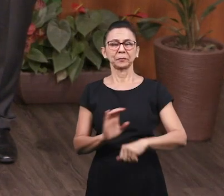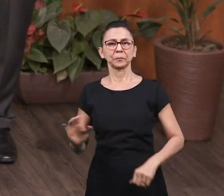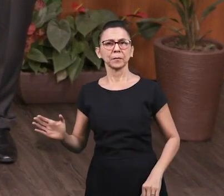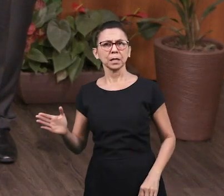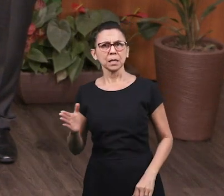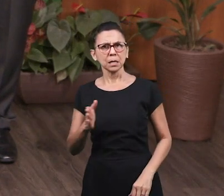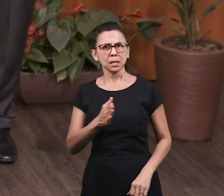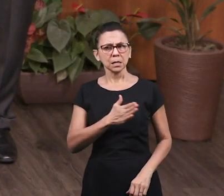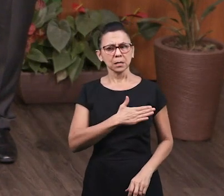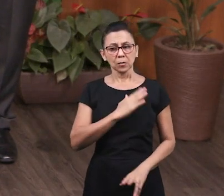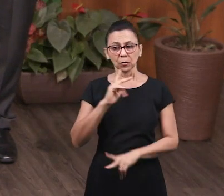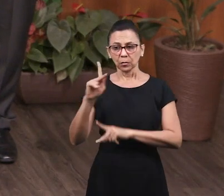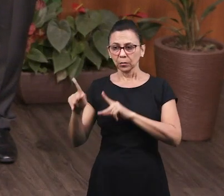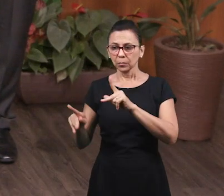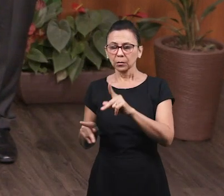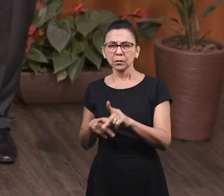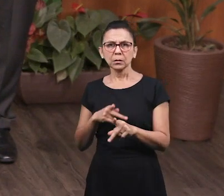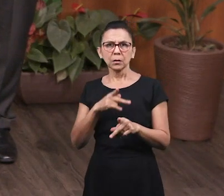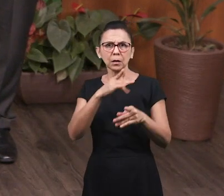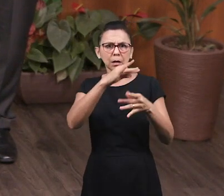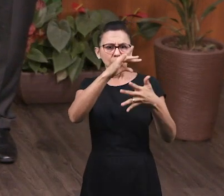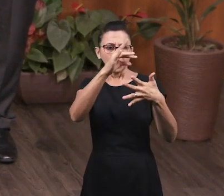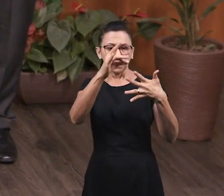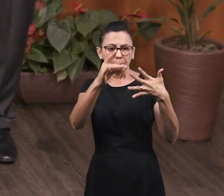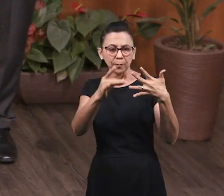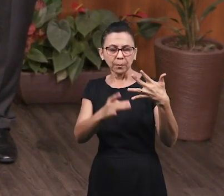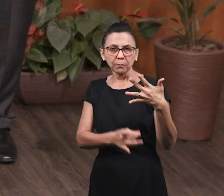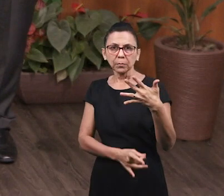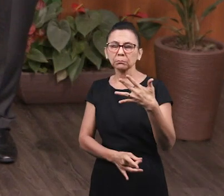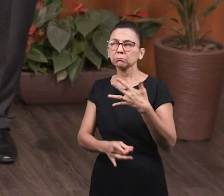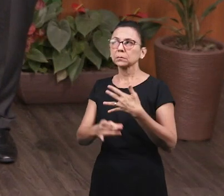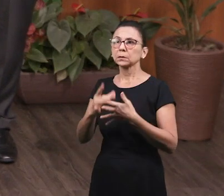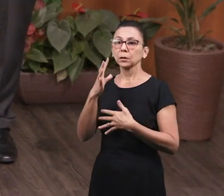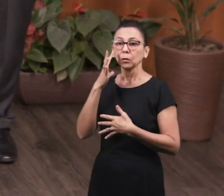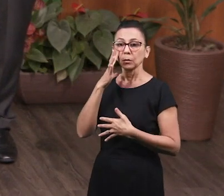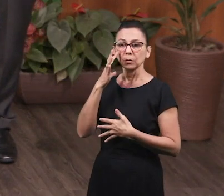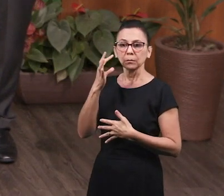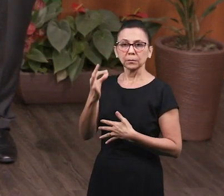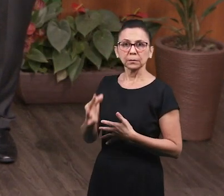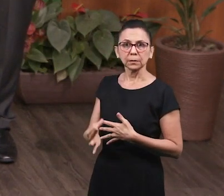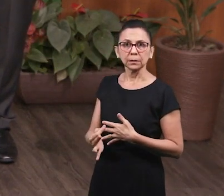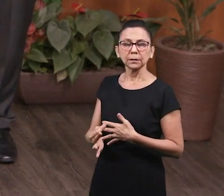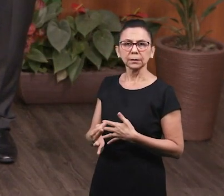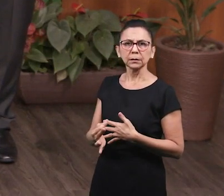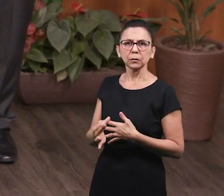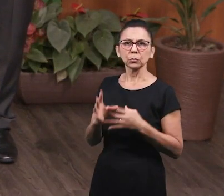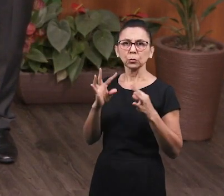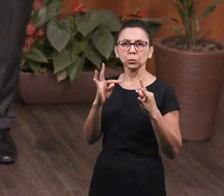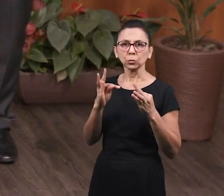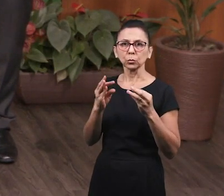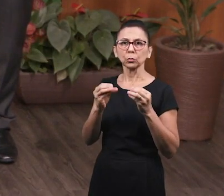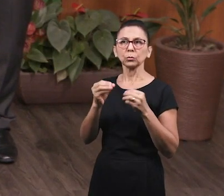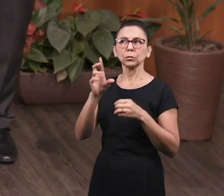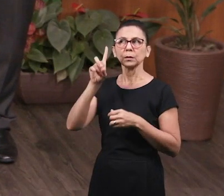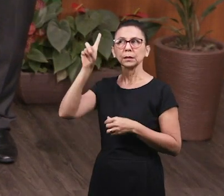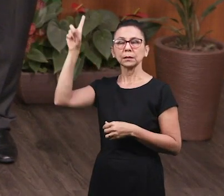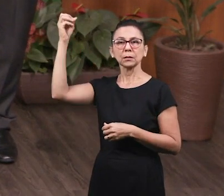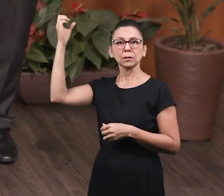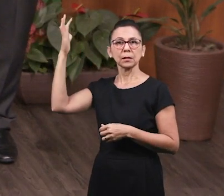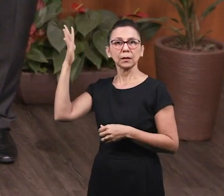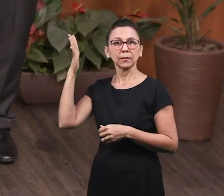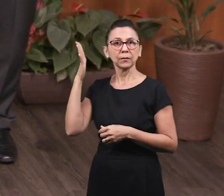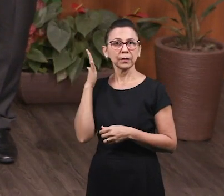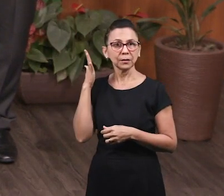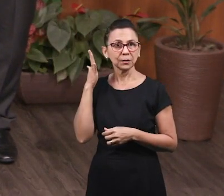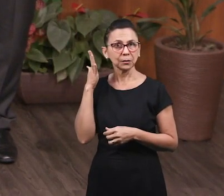observer toute une organisation détaillée et révélée par Dieu. Et en